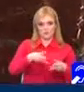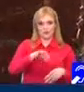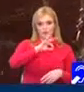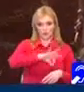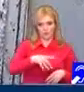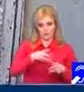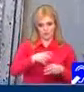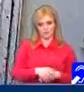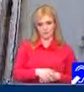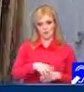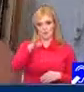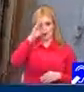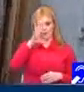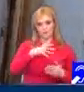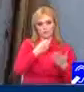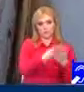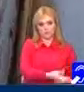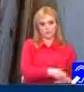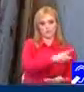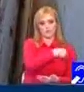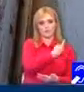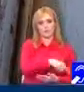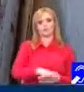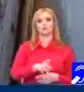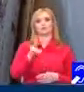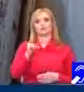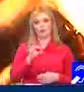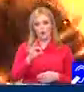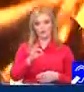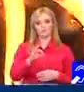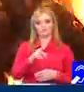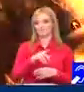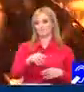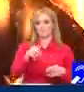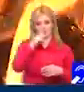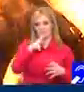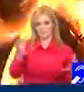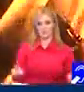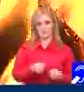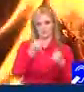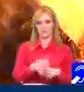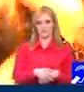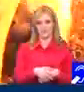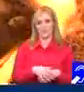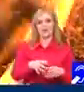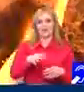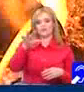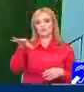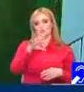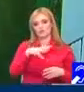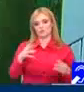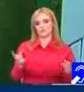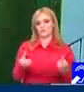o sobă defectă. Bărbatul a fost internat de urgență în spitalul raional, doar că medicii nu l-au mai putut salva. Salvatorii